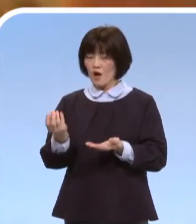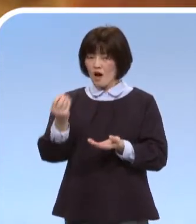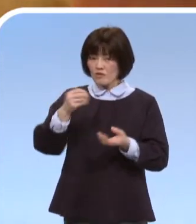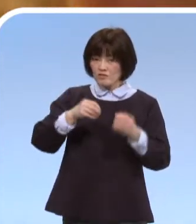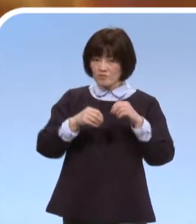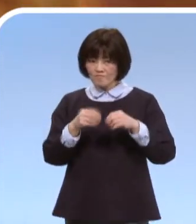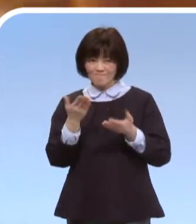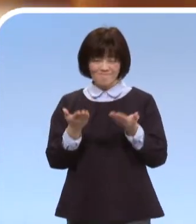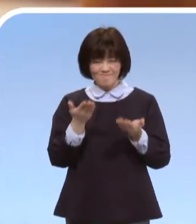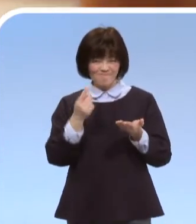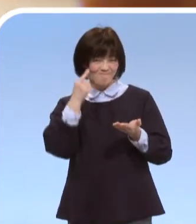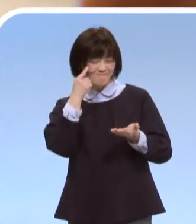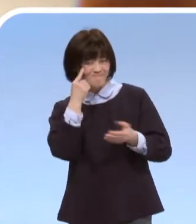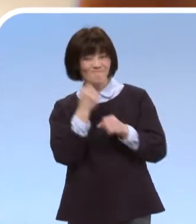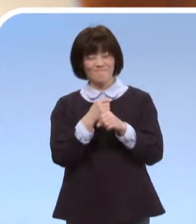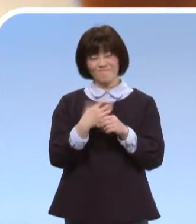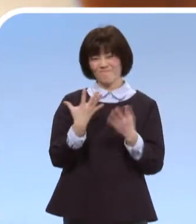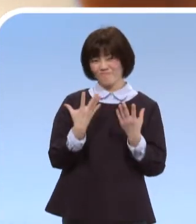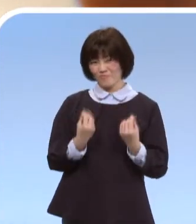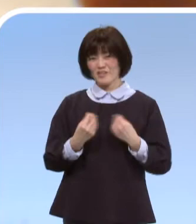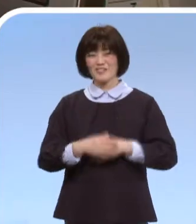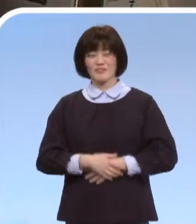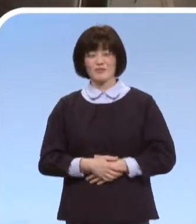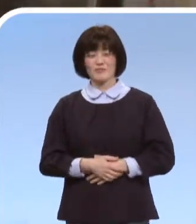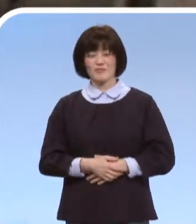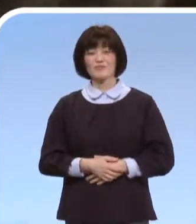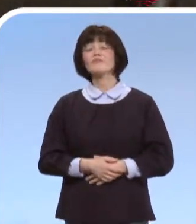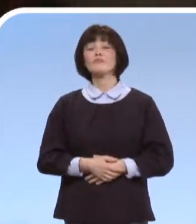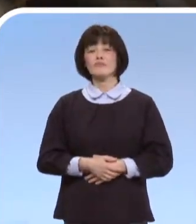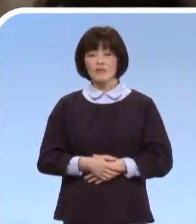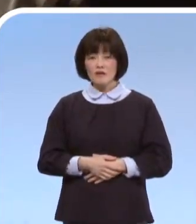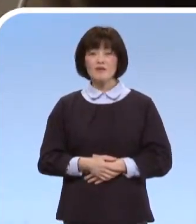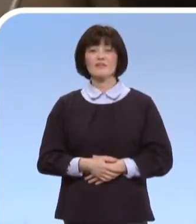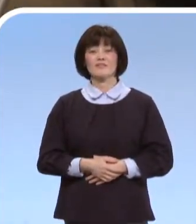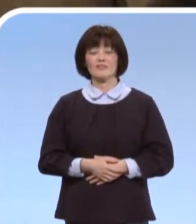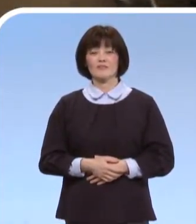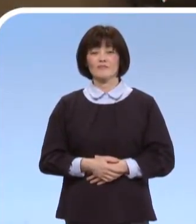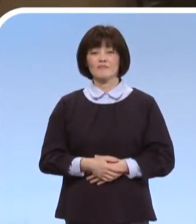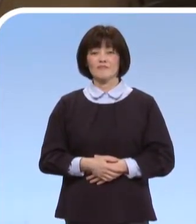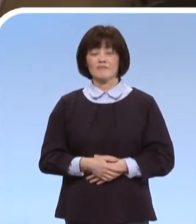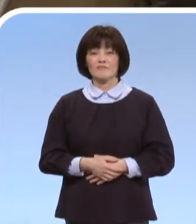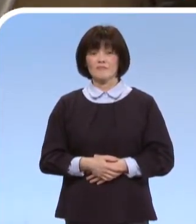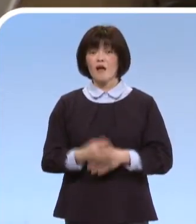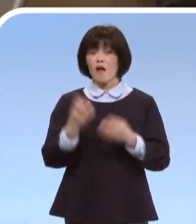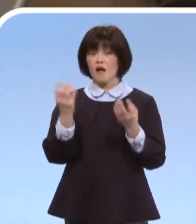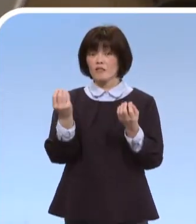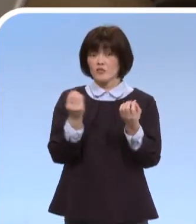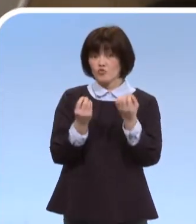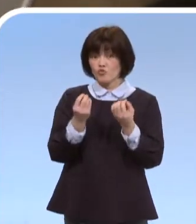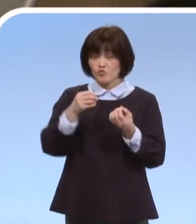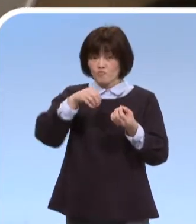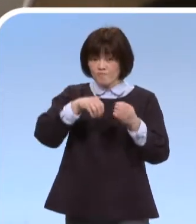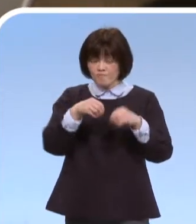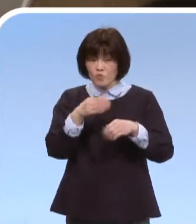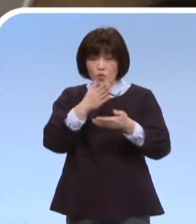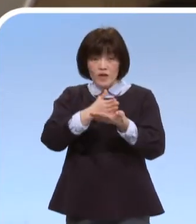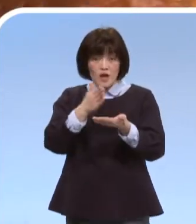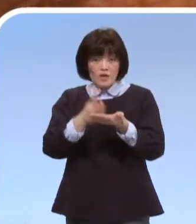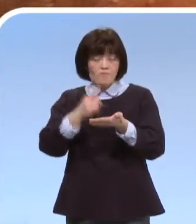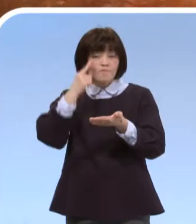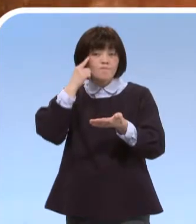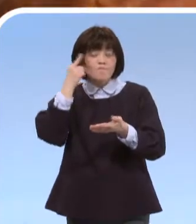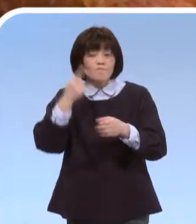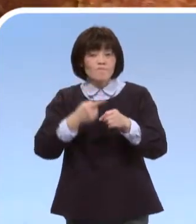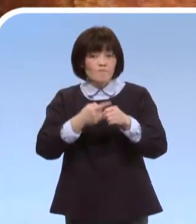配合を済ませています。 イチジクを使ったスイーツを考え出したのには 川口さん